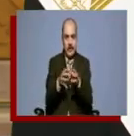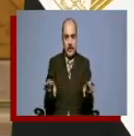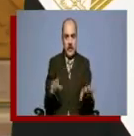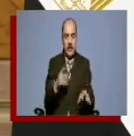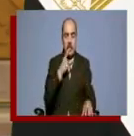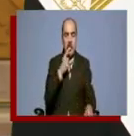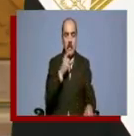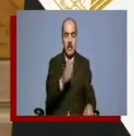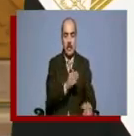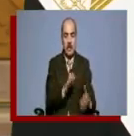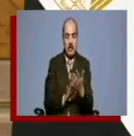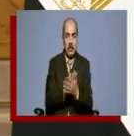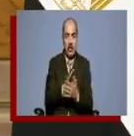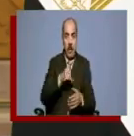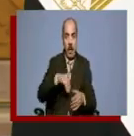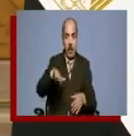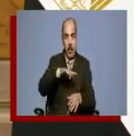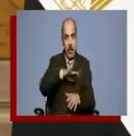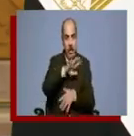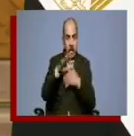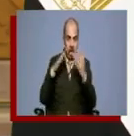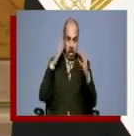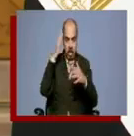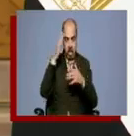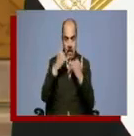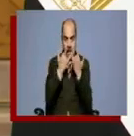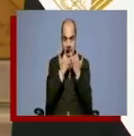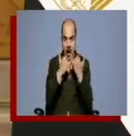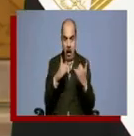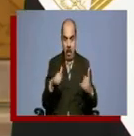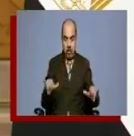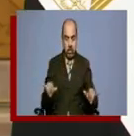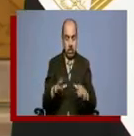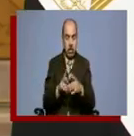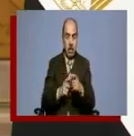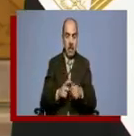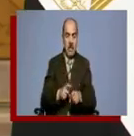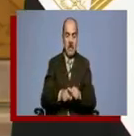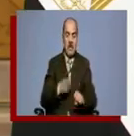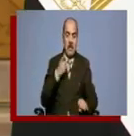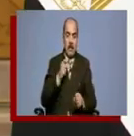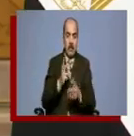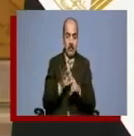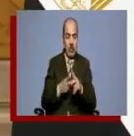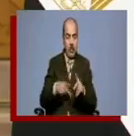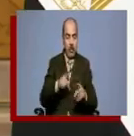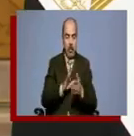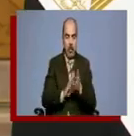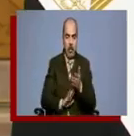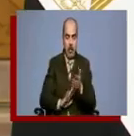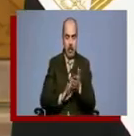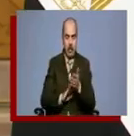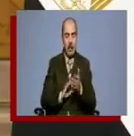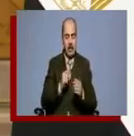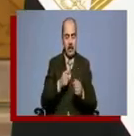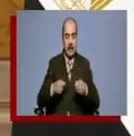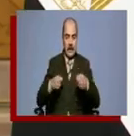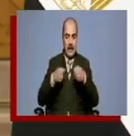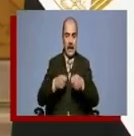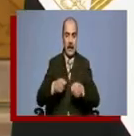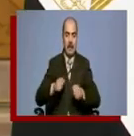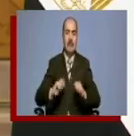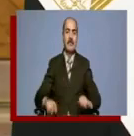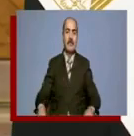في الاولر خد طريق واحد اللي هو بتاع ايه انقذوا غزه دخلوا المساعدات انا مش محتاج ان الناس اللي بره عشان ما تجيش عليهم القيود الاسرائيليه